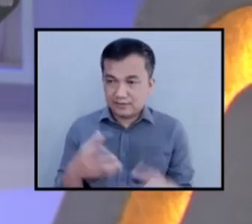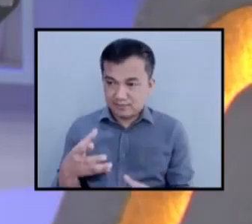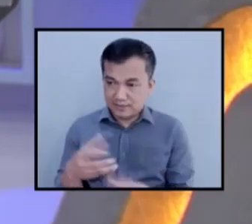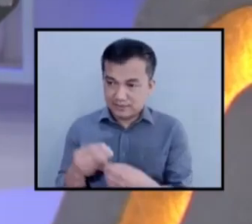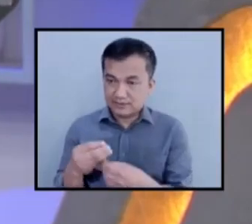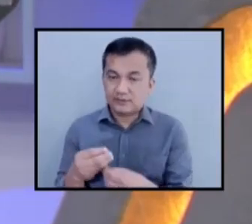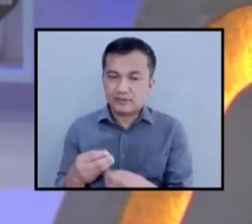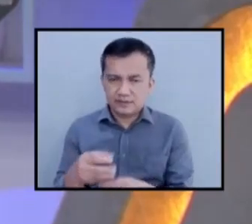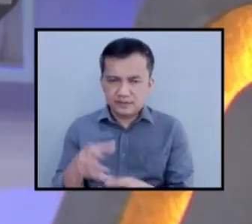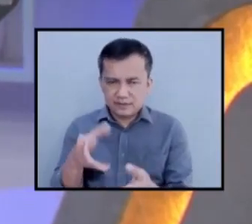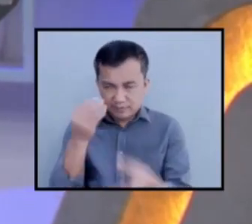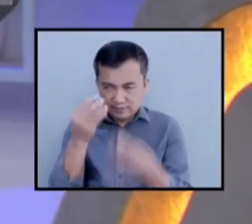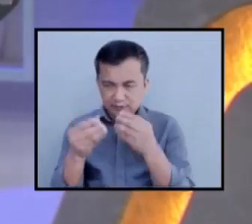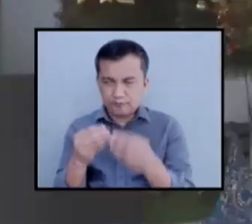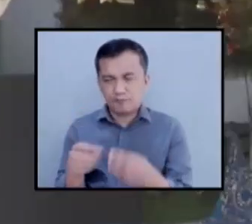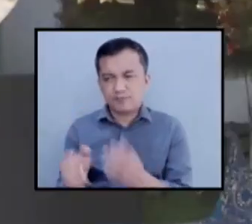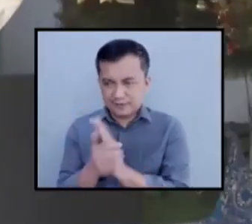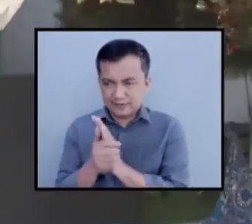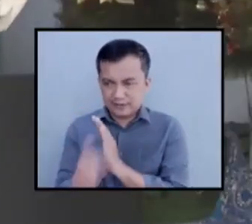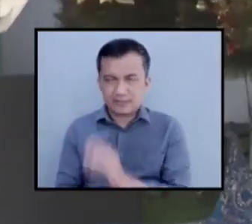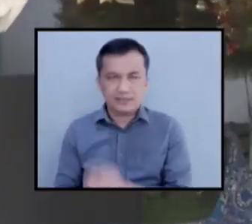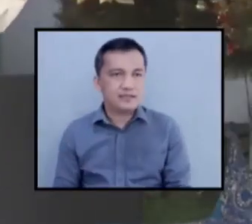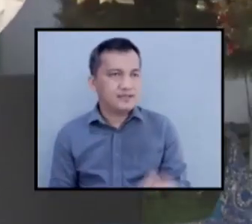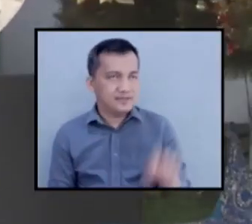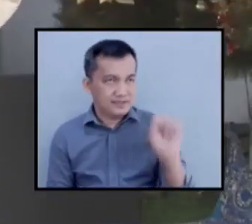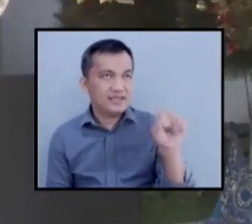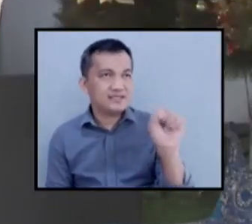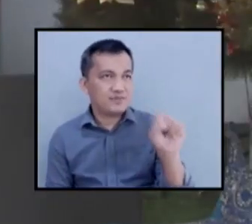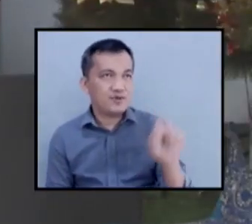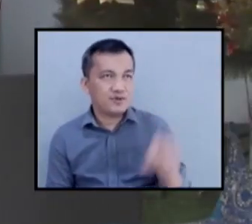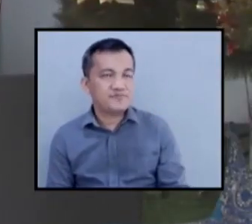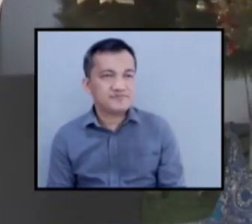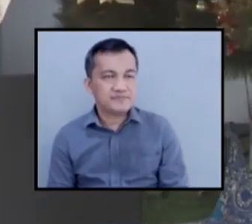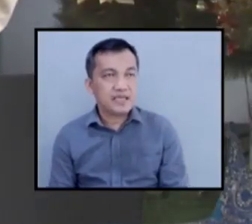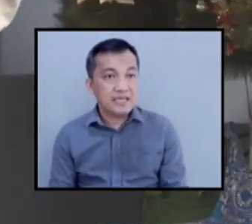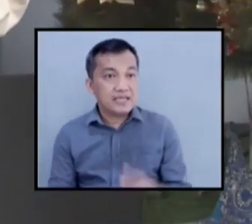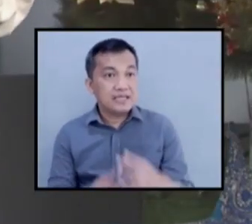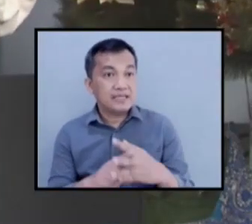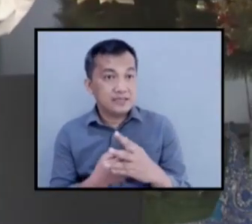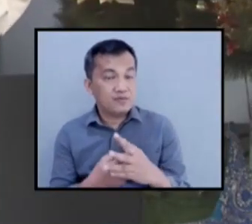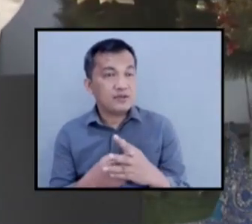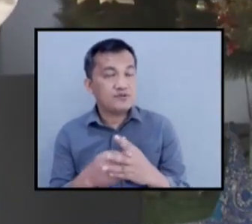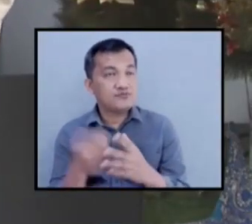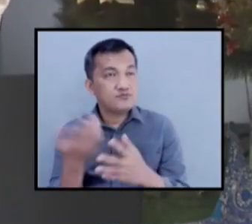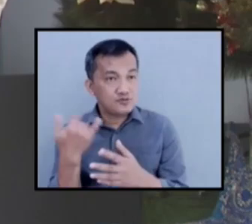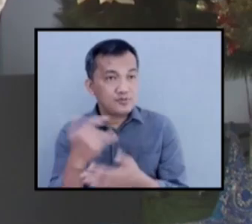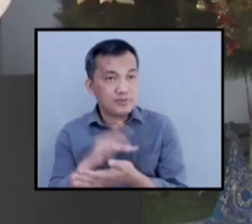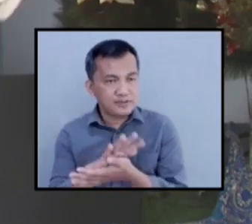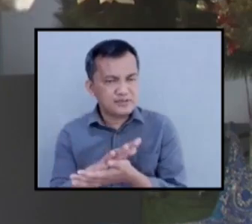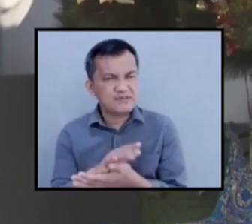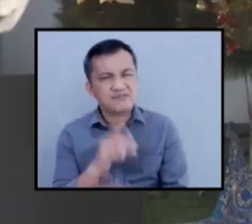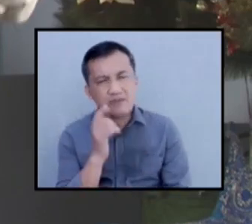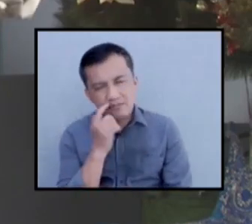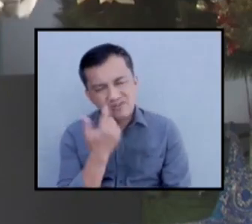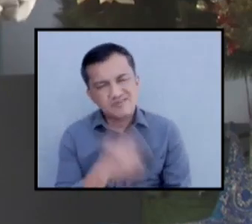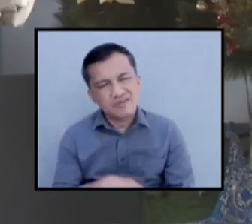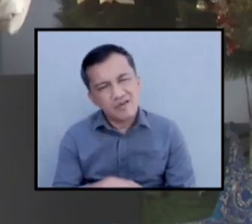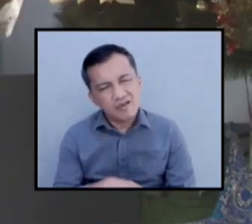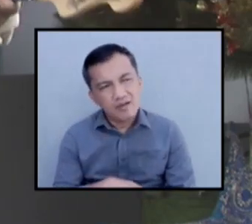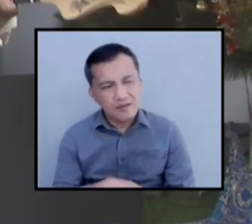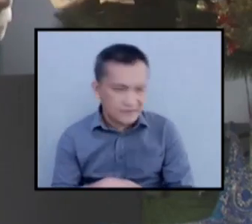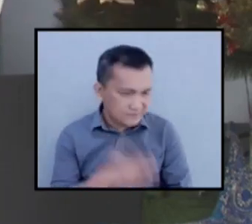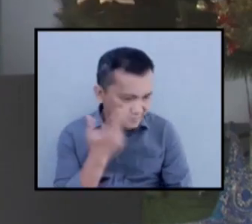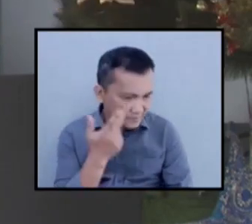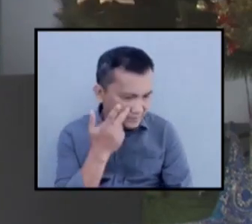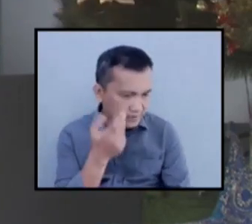mong skills. Yes po. Oh. Nagsimula po siya nung pandemic din po. So parang na-boring po. So tinry ko po siya.